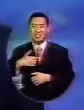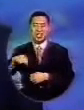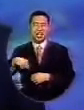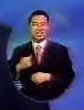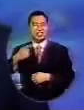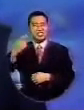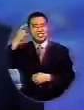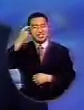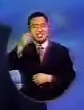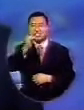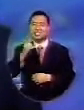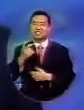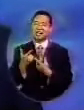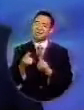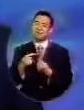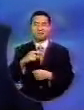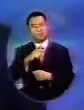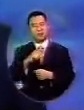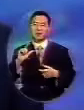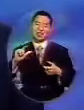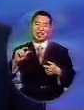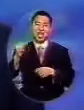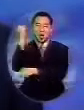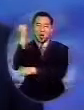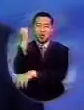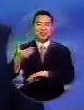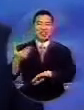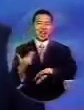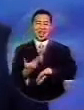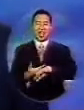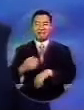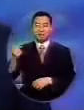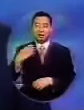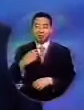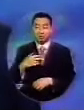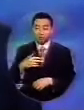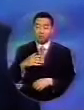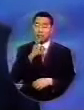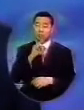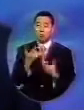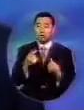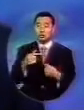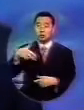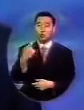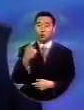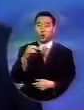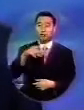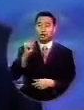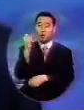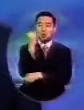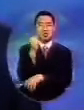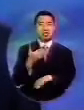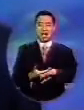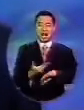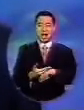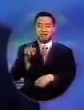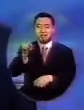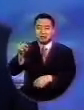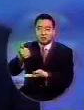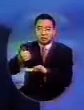그래서 제가 우스갯소리로 그랬습니다. 맞습니다. 종자가 다르죠. 명계람 선배는